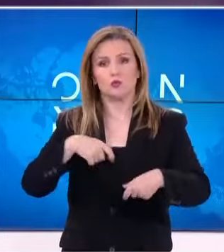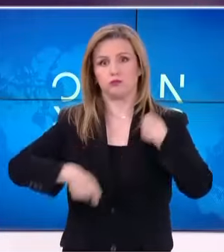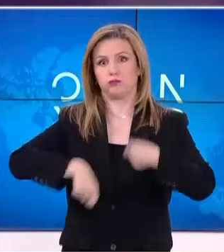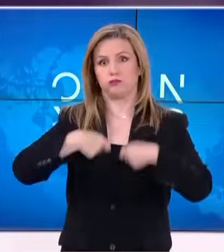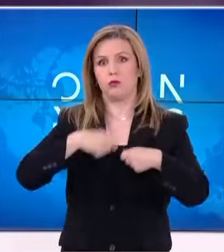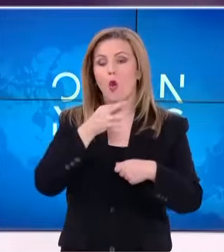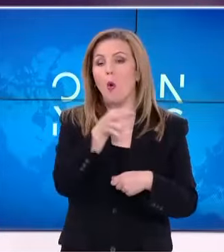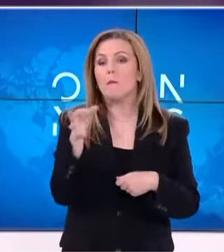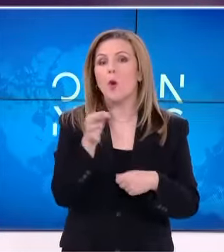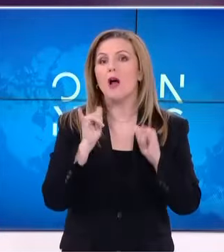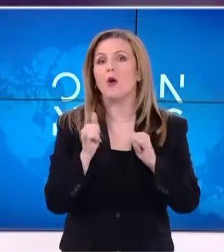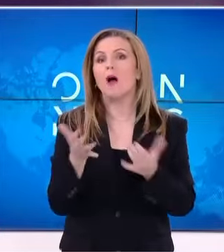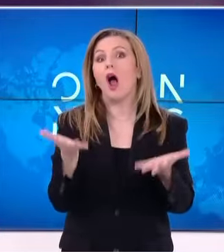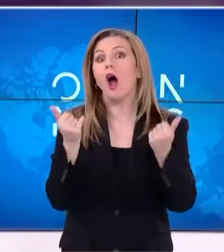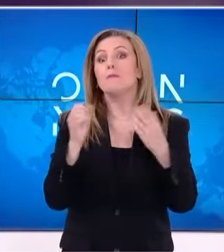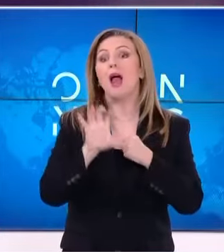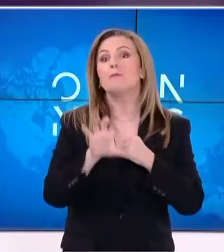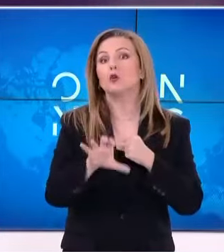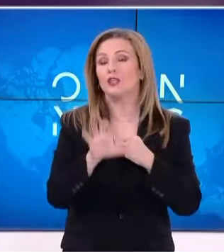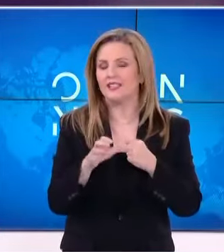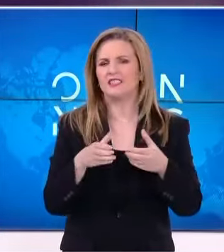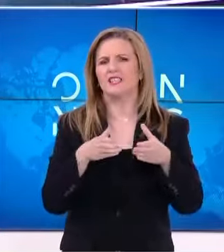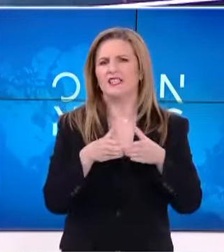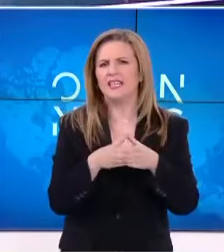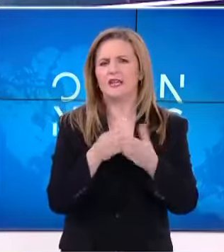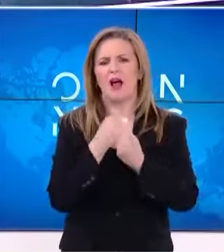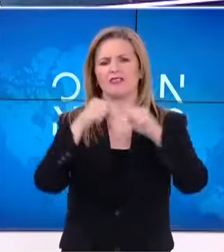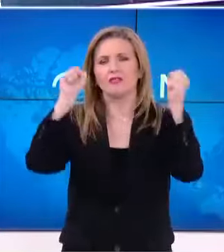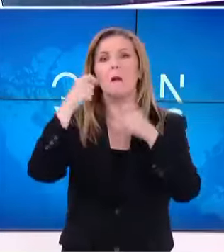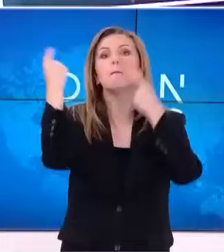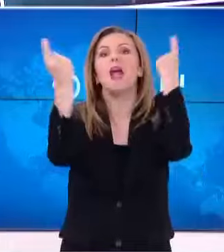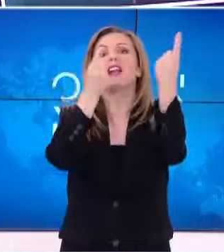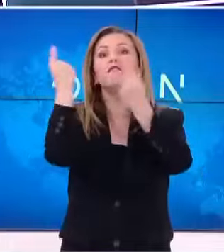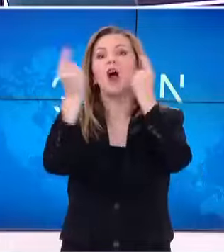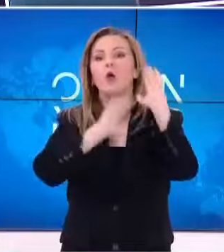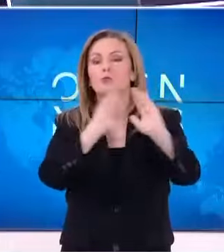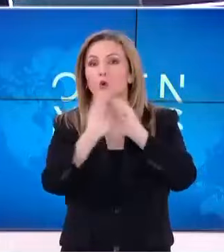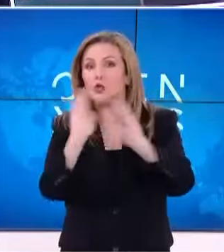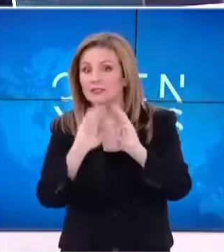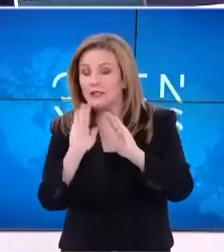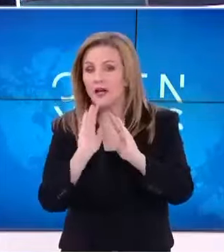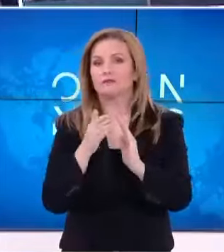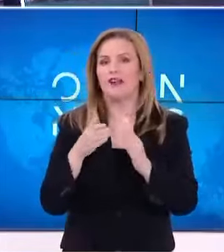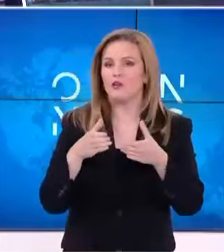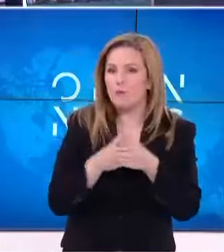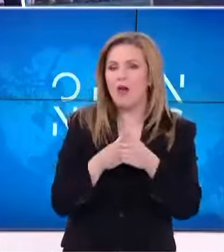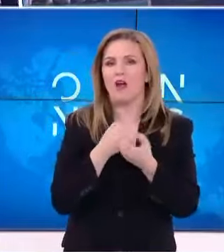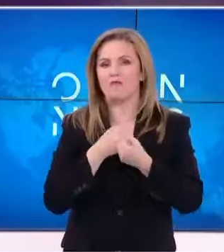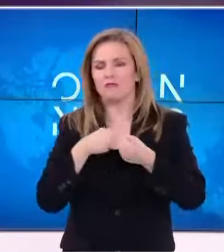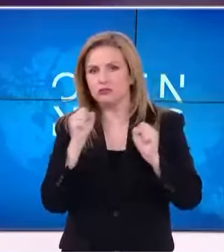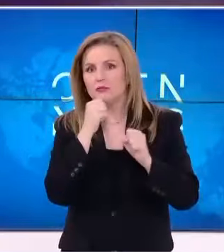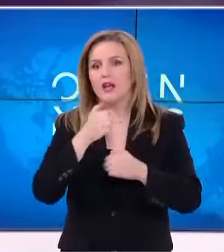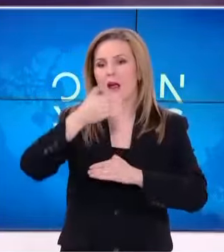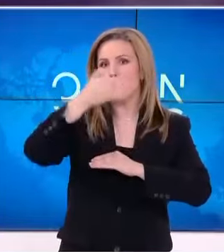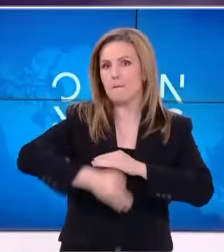δεν έχουν προσληφθεί εποχική για τα κινήματα για το περιβάλλον που αγωνίζονται και καταστέλλονται από τα ματ